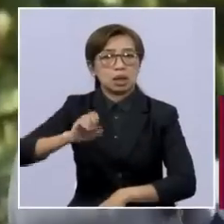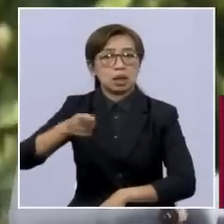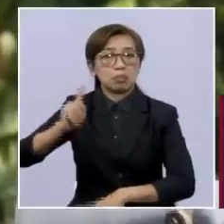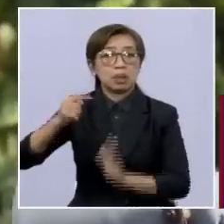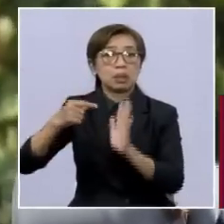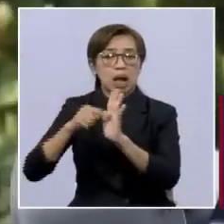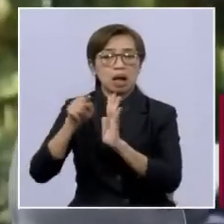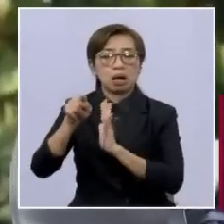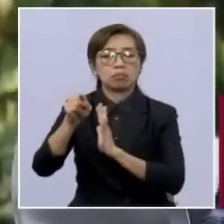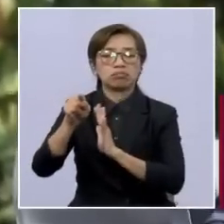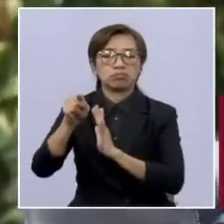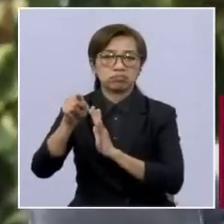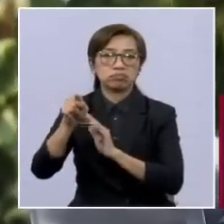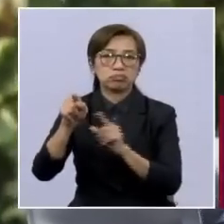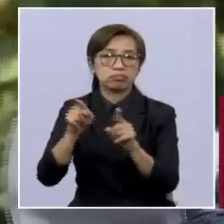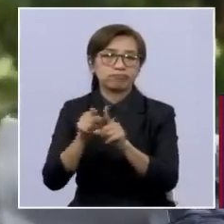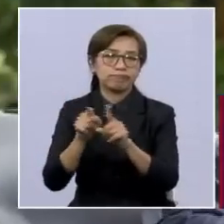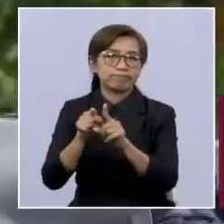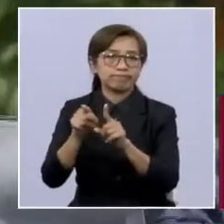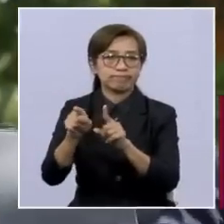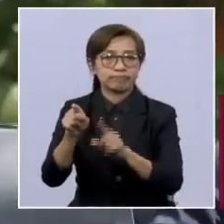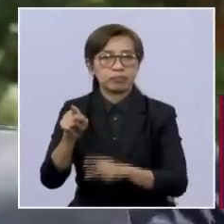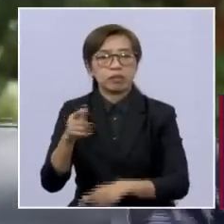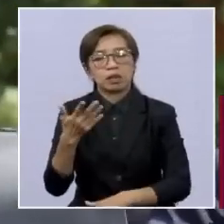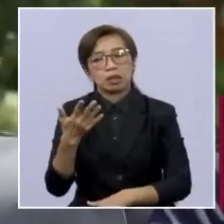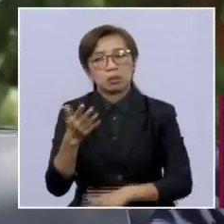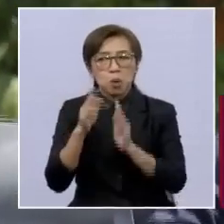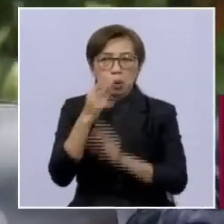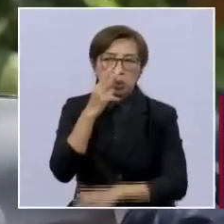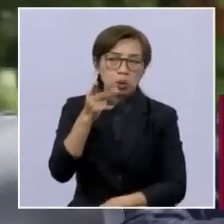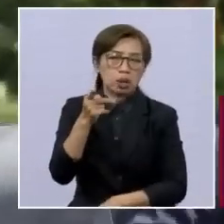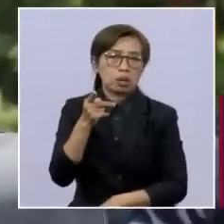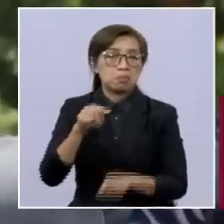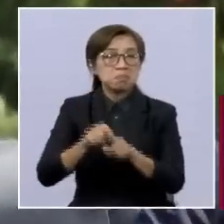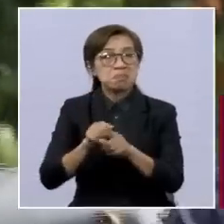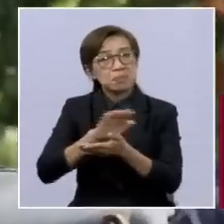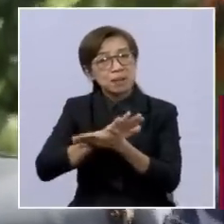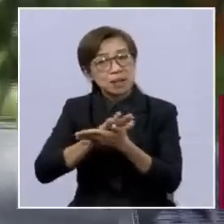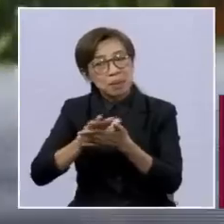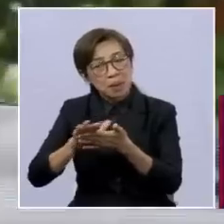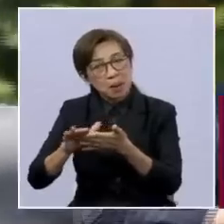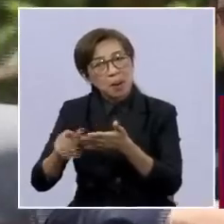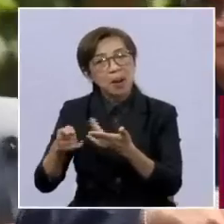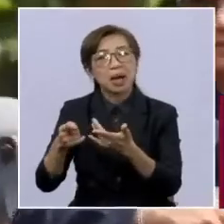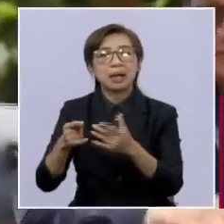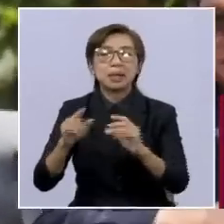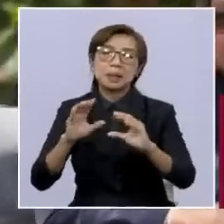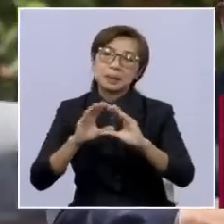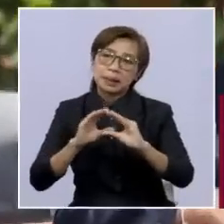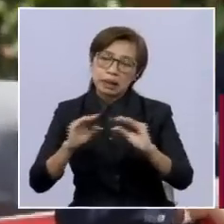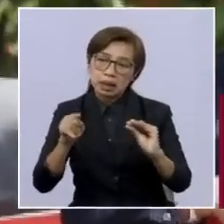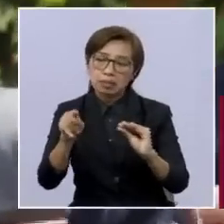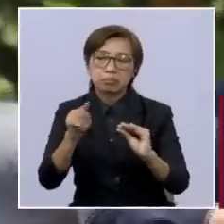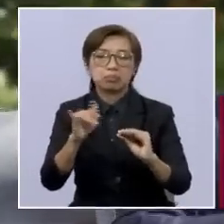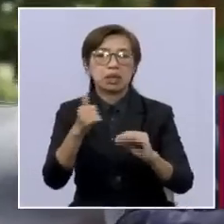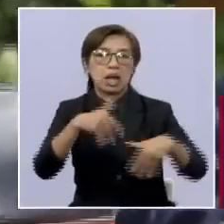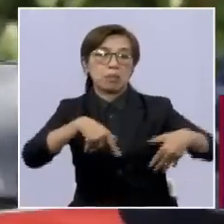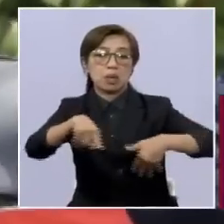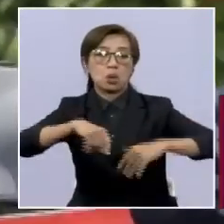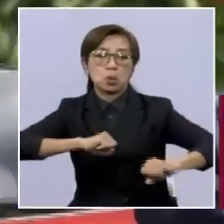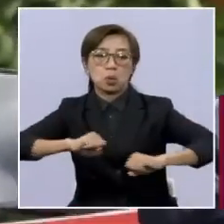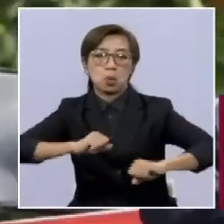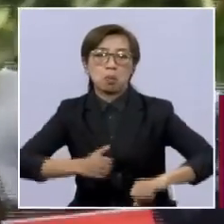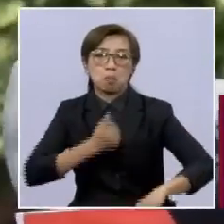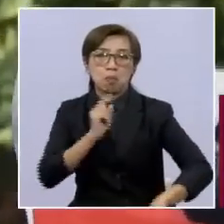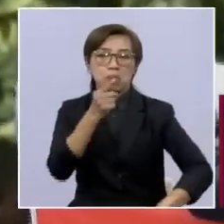ตน์เนี่ยต้องบอกว่าเจ้าตัวคือมีภาพลักษณ์ที่แบบไม่ดุเดือดอะค่ะซึ่งก็อาจจะไม่ถูกใจฐานของพรรคก้าวไกล